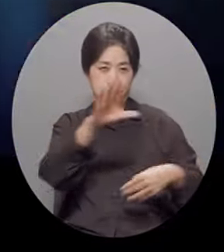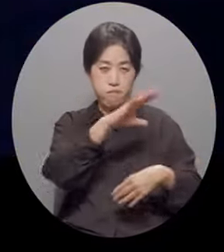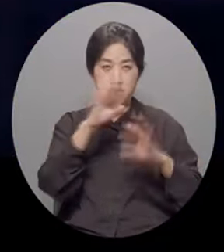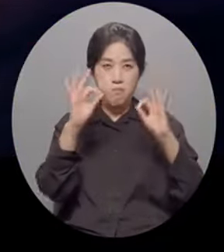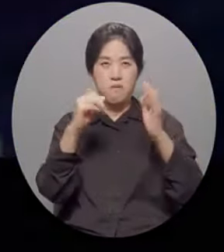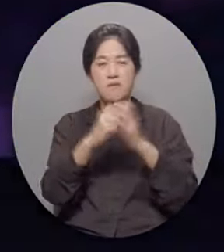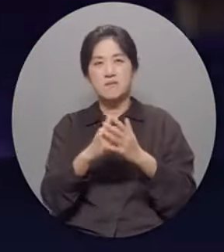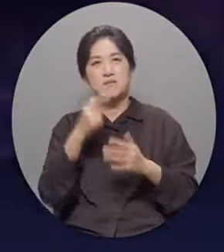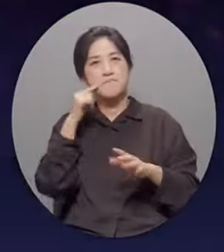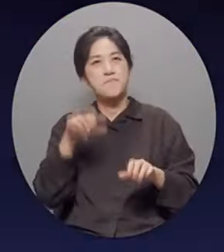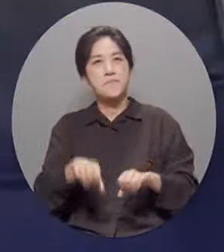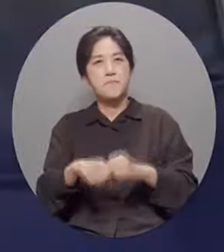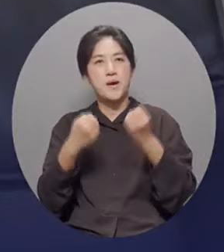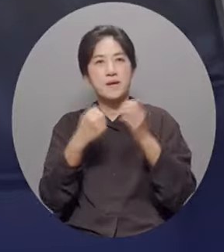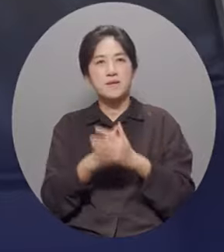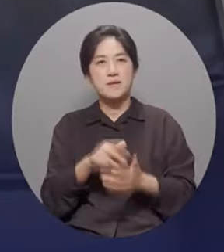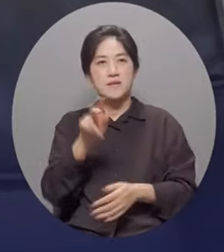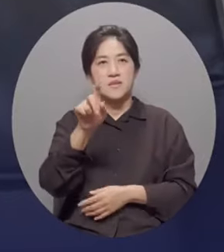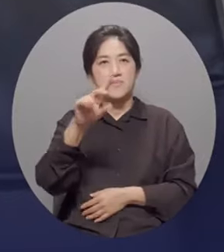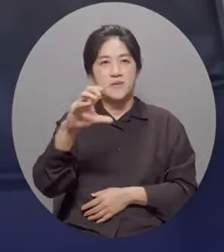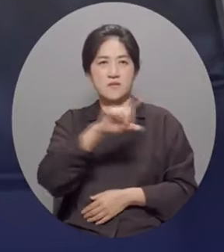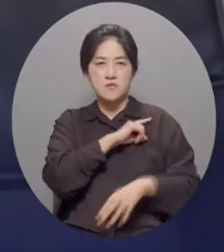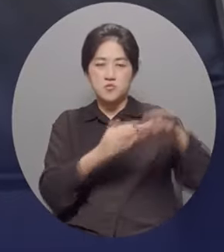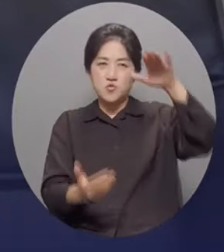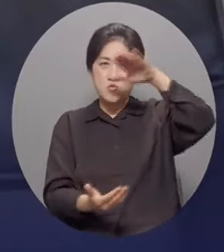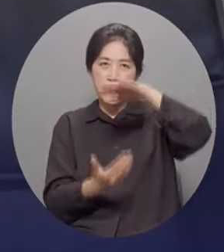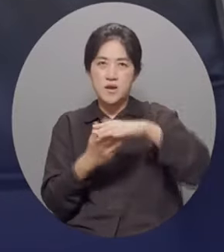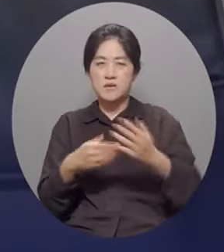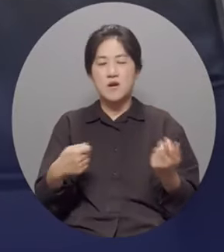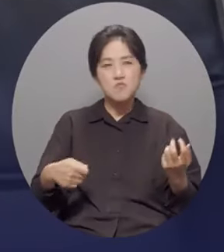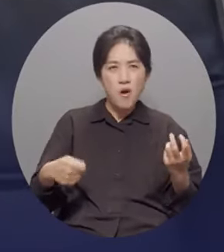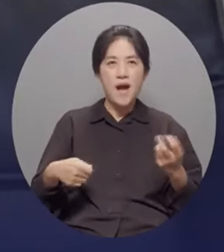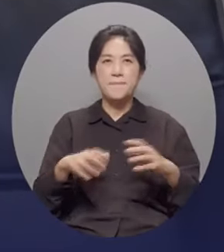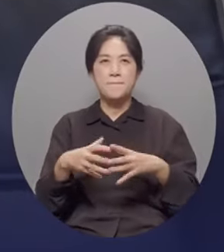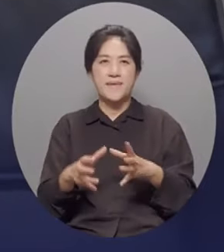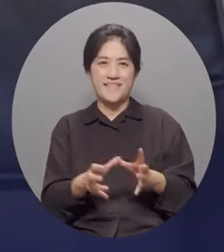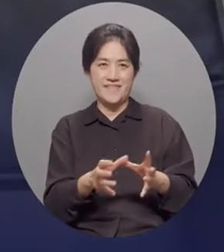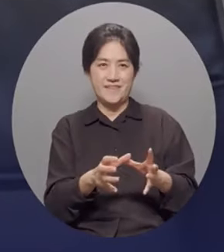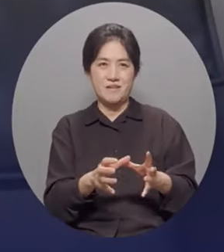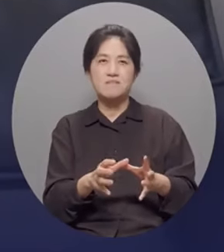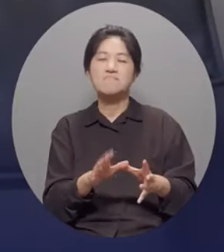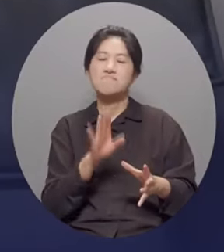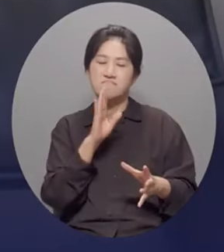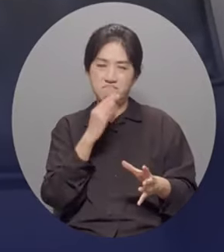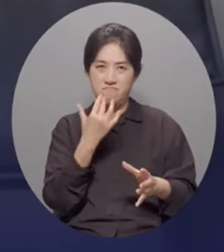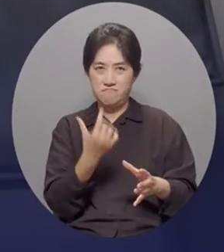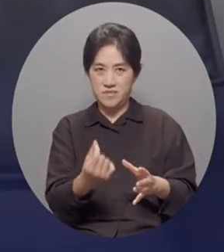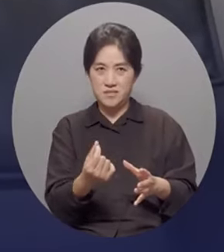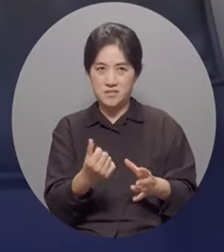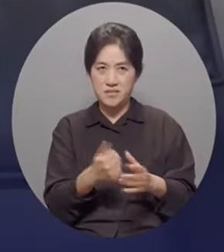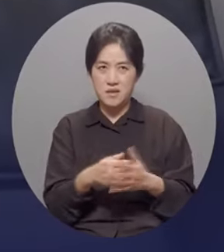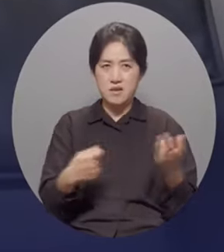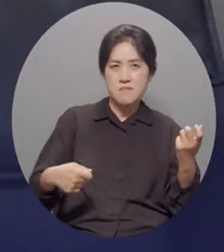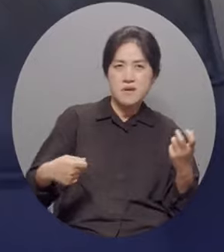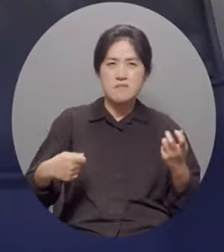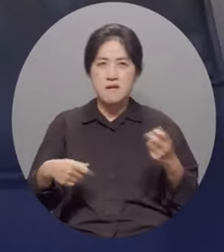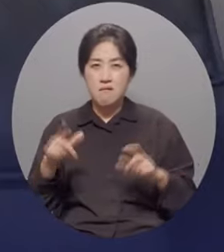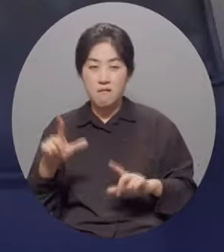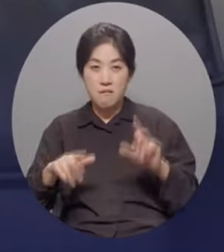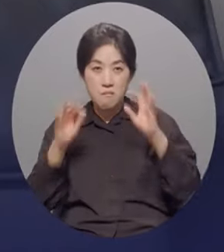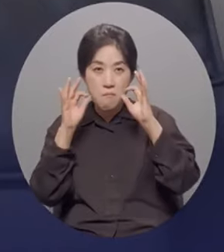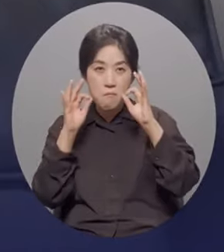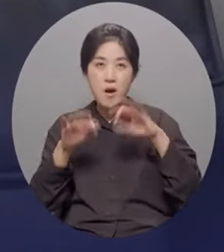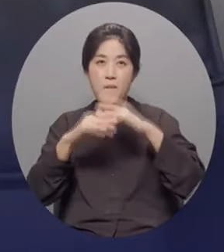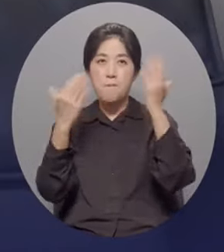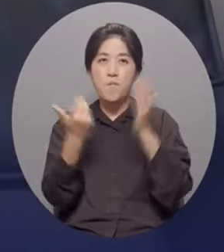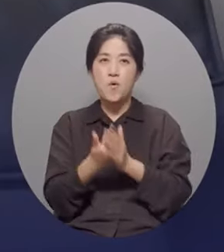잡았습니다. 21세기 최고의 록밴드다. 이렇게 표현해도 과언이 아니죠. 그 라이브 퍼포먼스를 보는 게